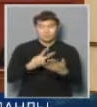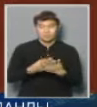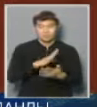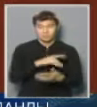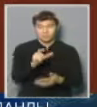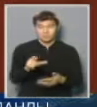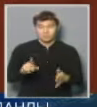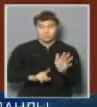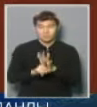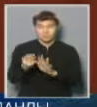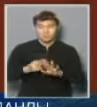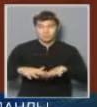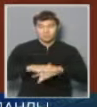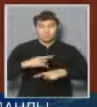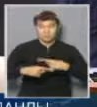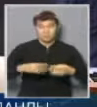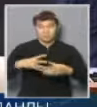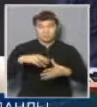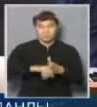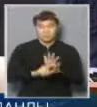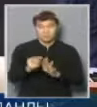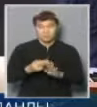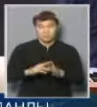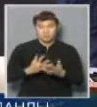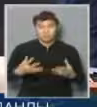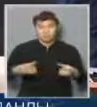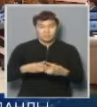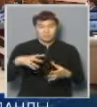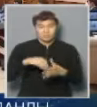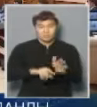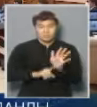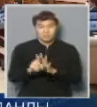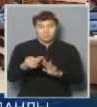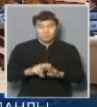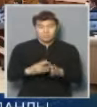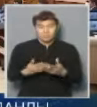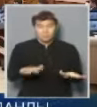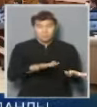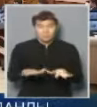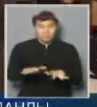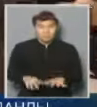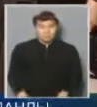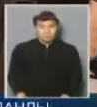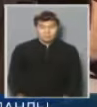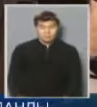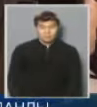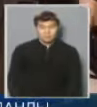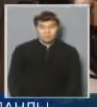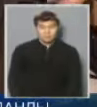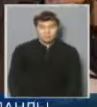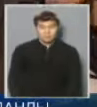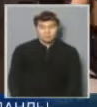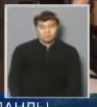кісі өлтірушілер мен экстремистер және қылмыстық топтардың бұрынғы мүшелері бар. Ал жемқорлықпен істі болғандар ше? Жемқорлық